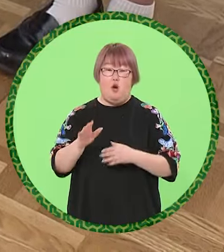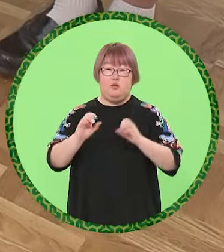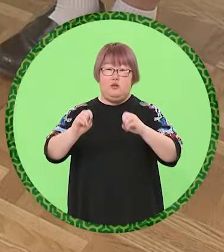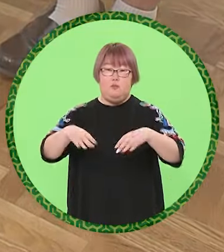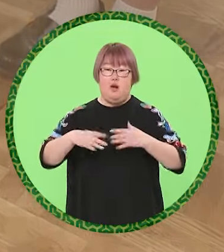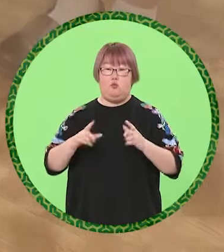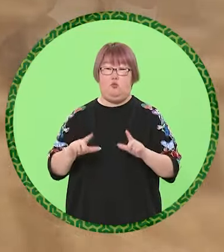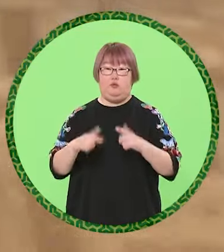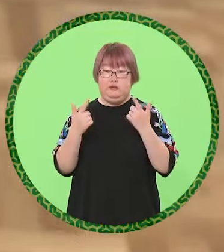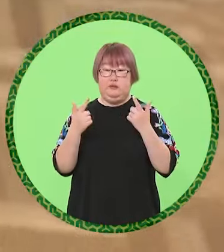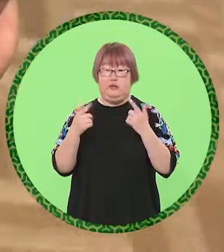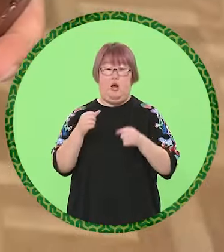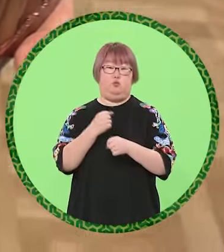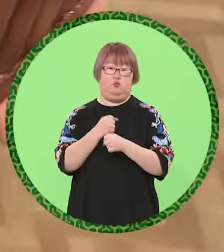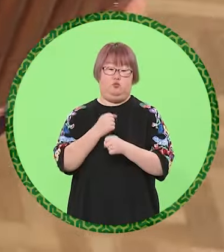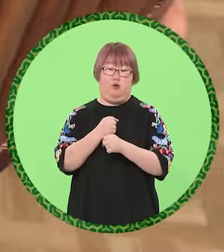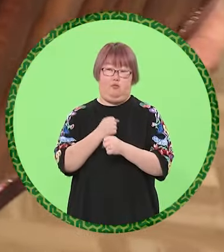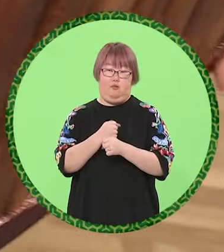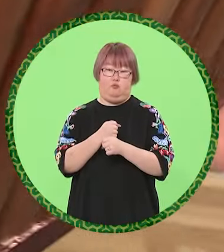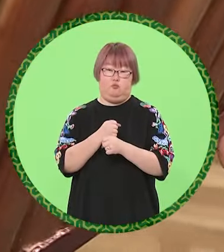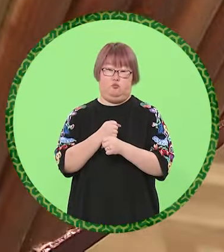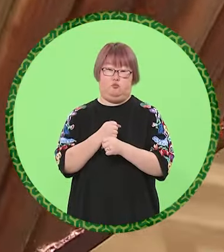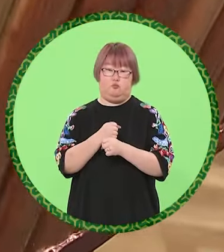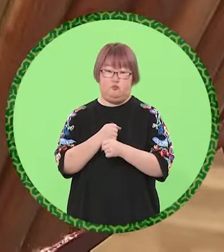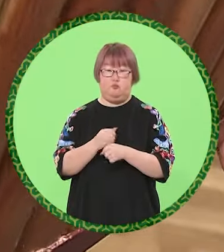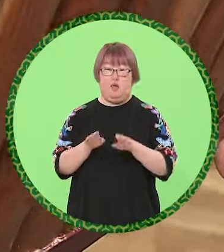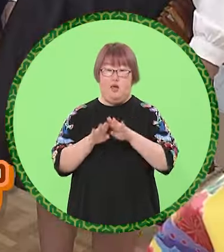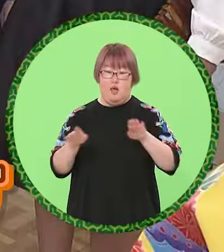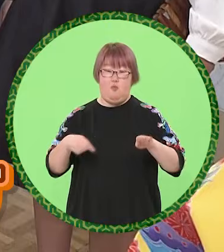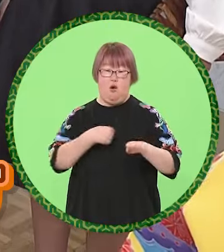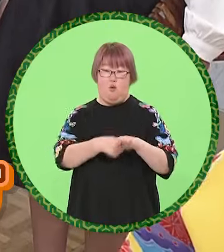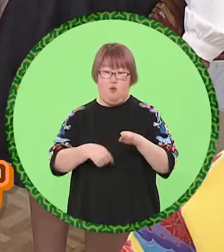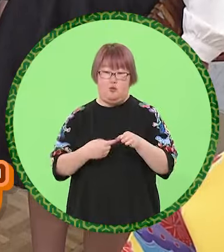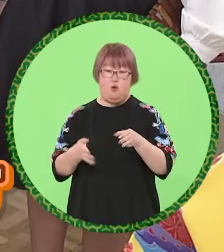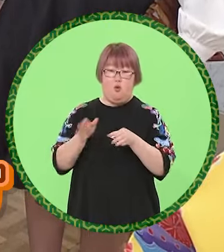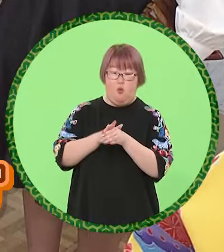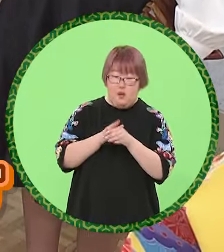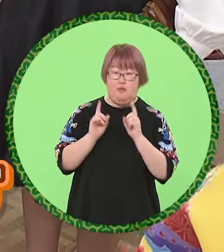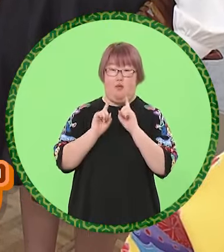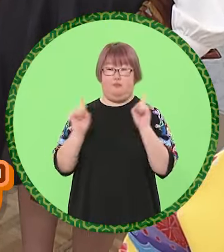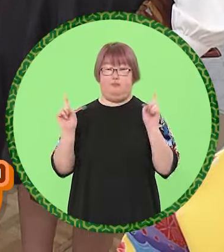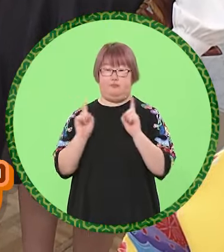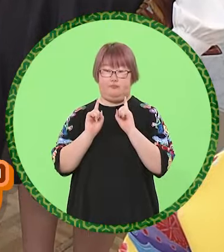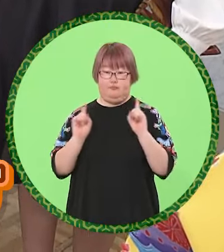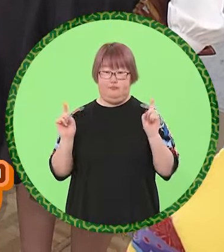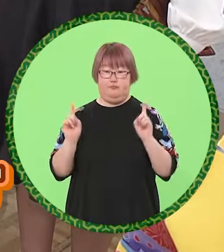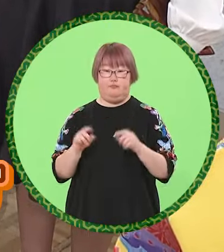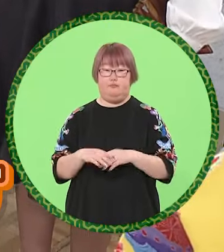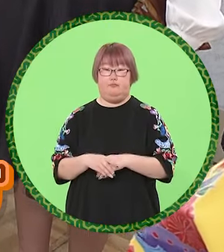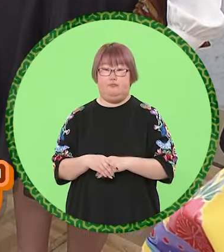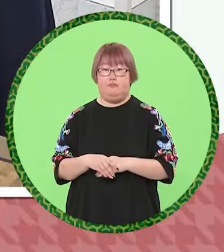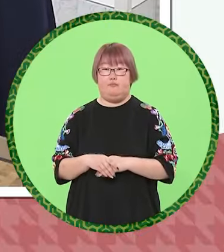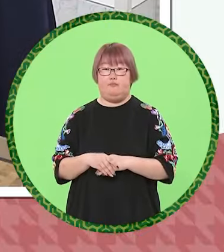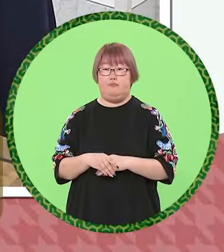校に植えられていた被爆樹木から作られた楽器です。平和の思いを込めて演奏しています。